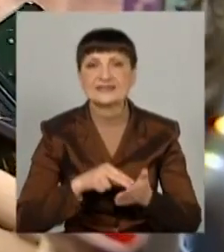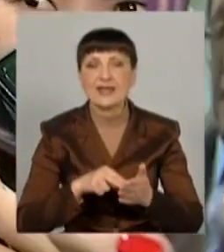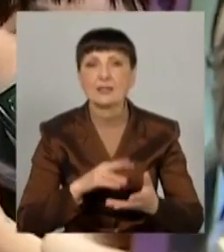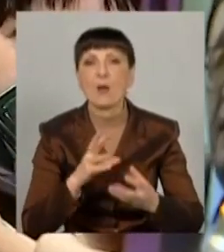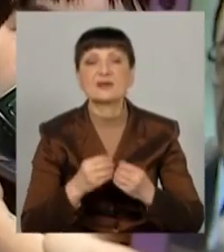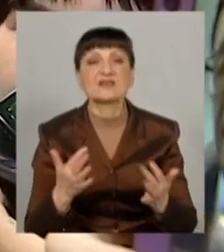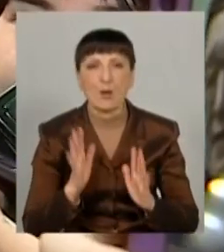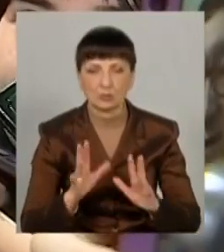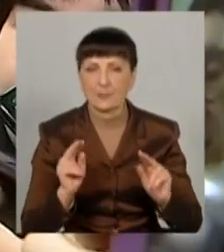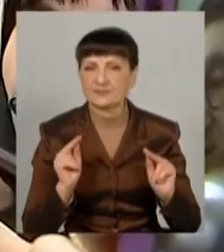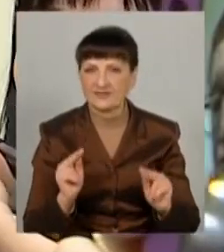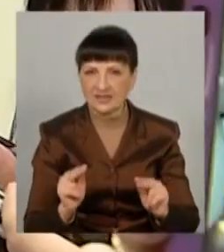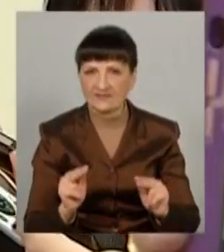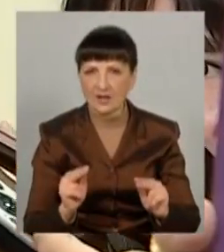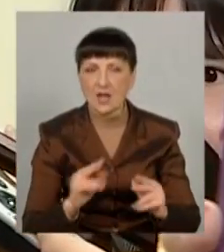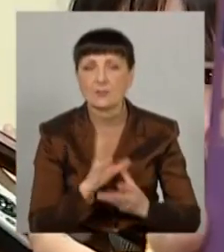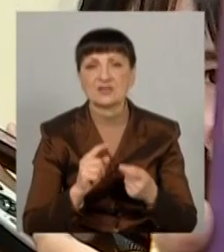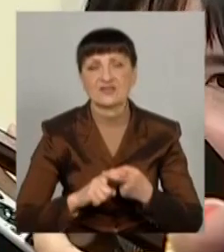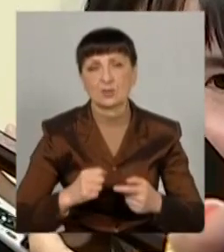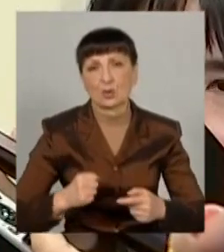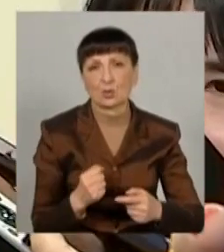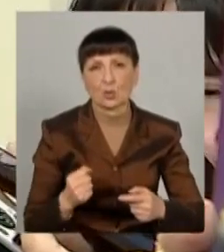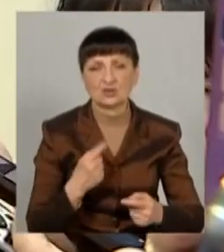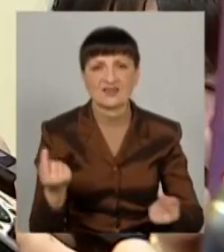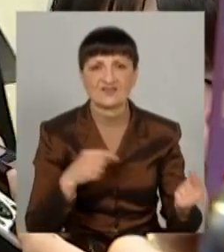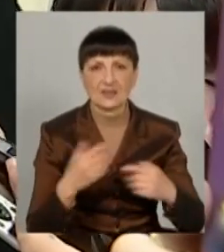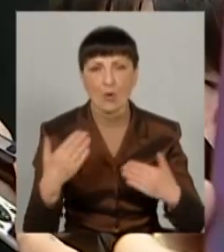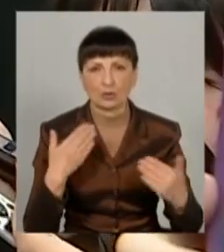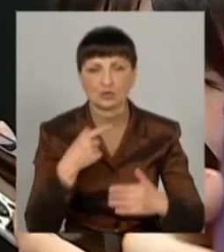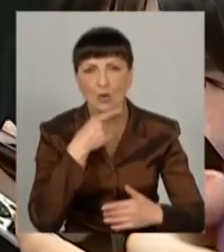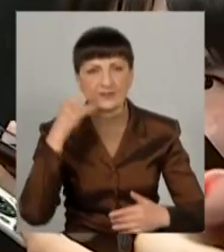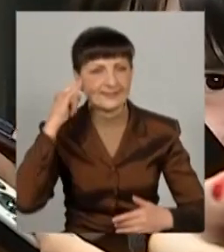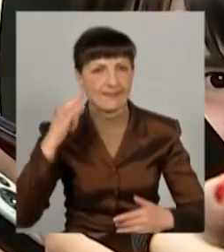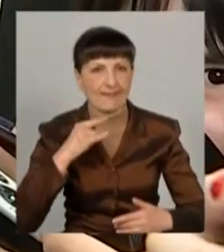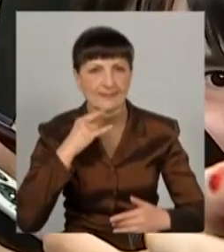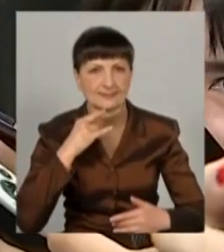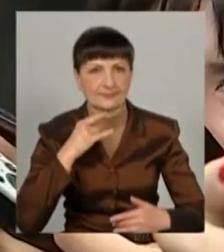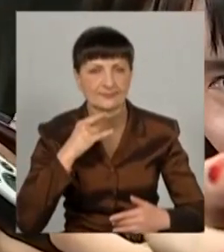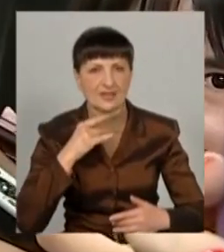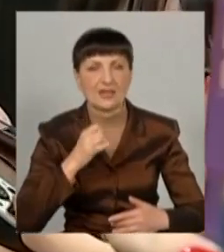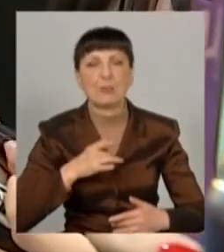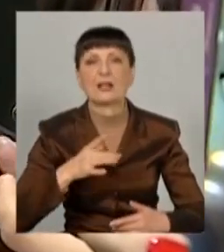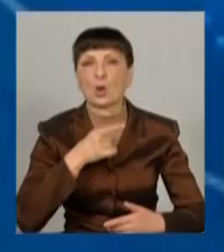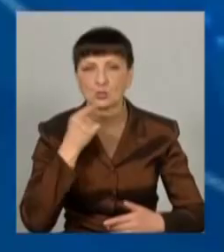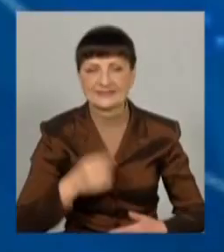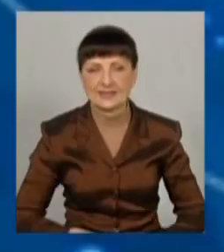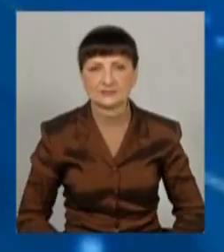будет справедливое, исходя из дружеских взаимоотношений и с Казахстаном, и с Республикой Беларусь.